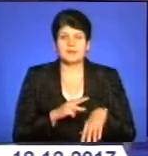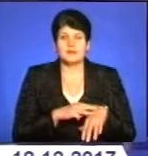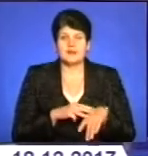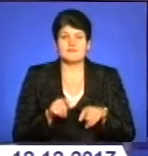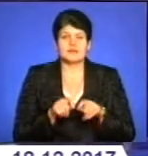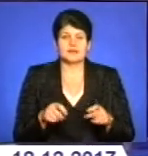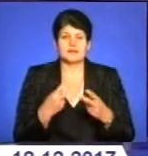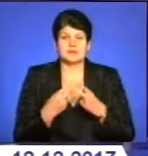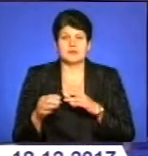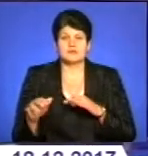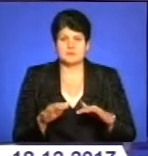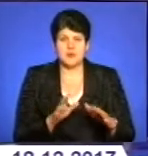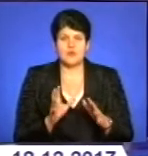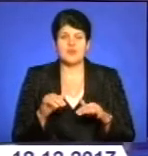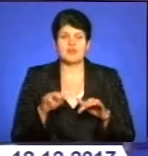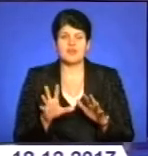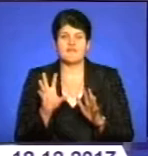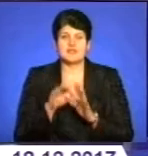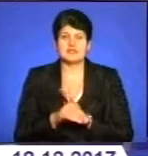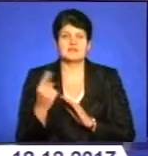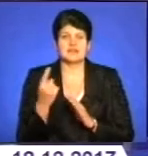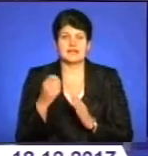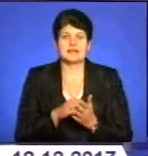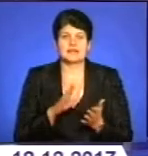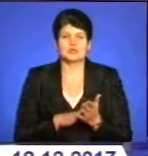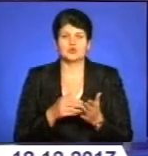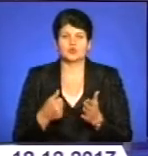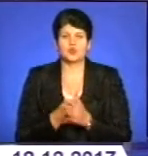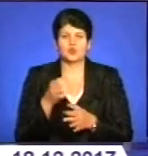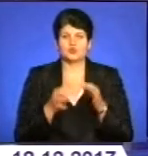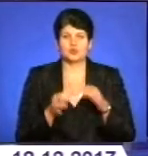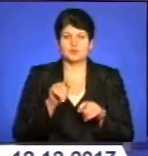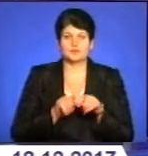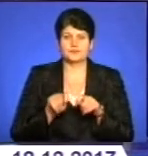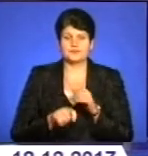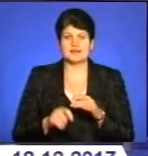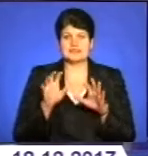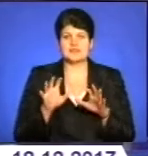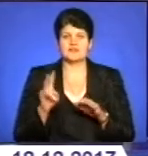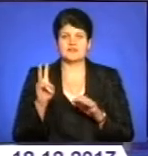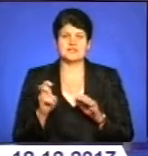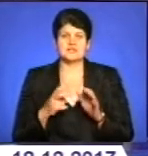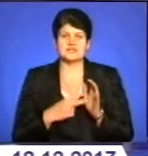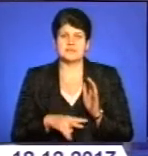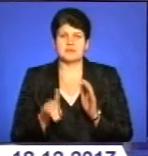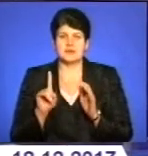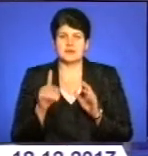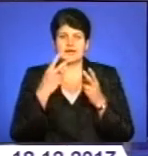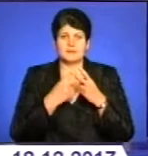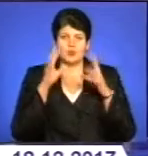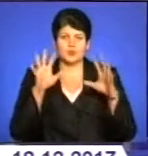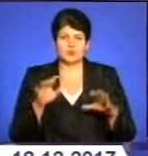відкрили кримінальне провадження. Подія внесена до єдиного реєстру досудових розслідувань за статтею 271 Кримінального кодексу